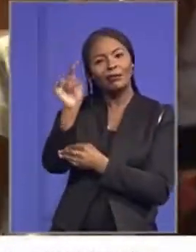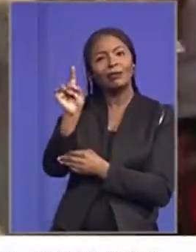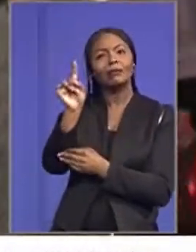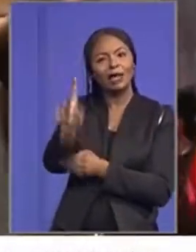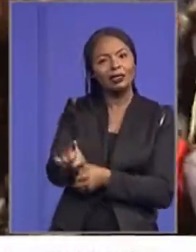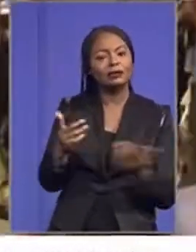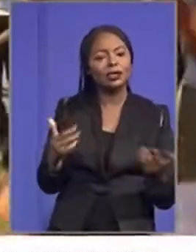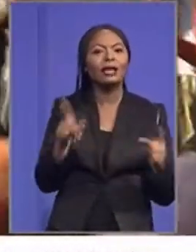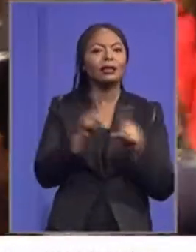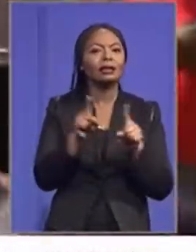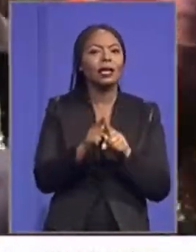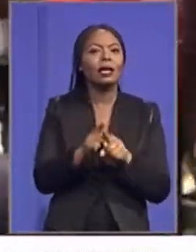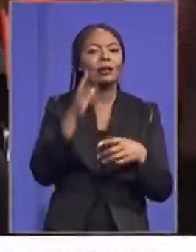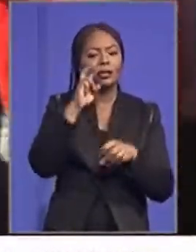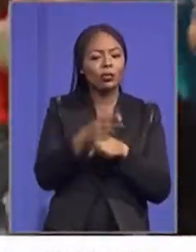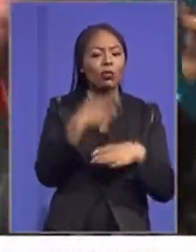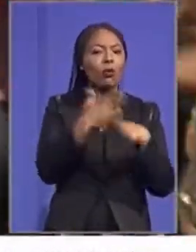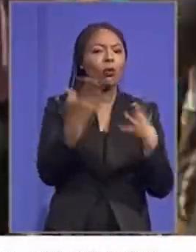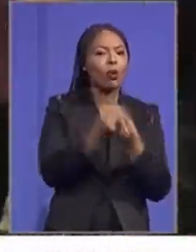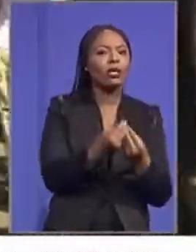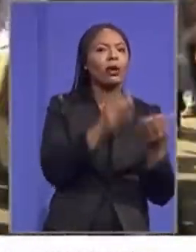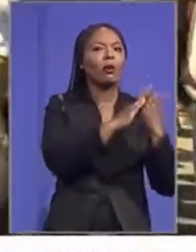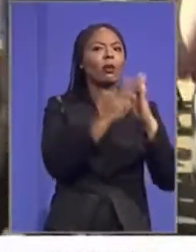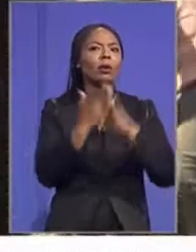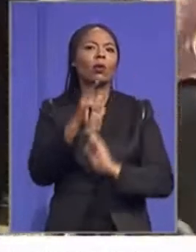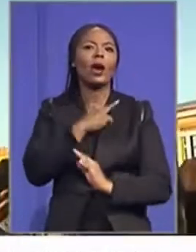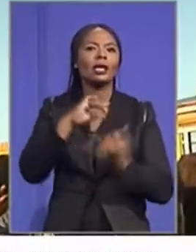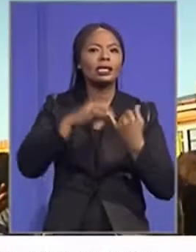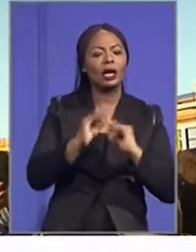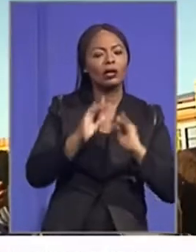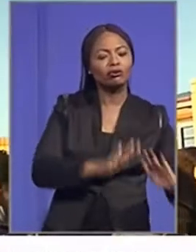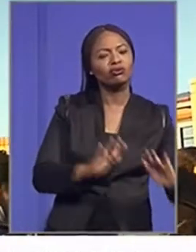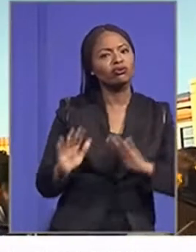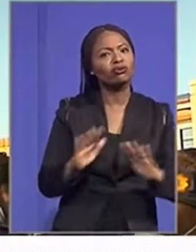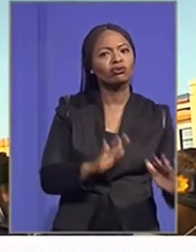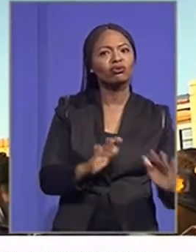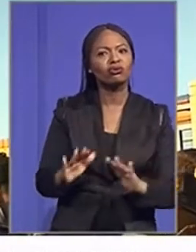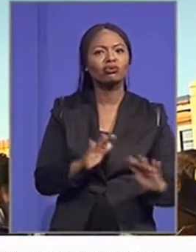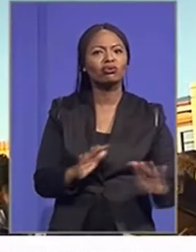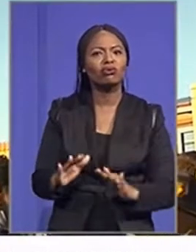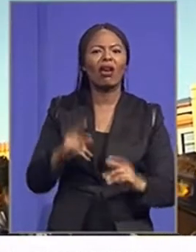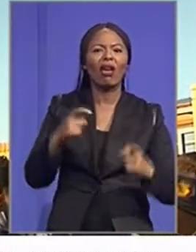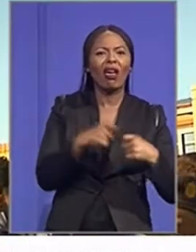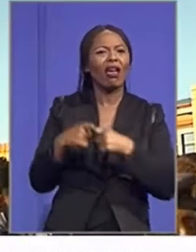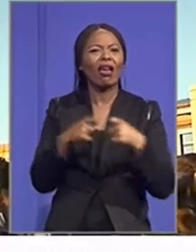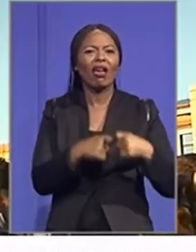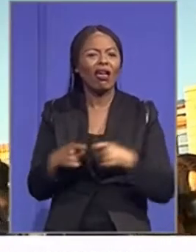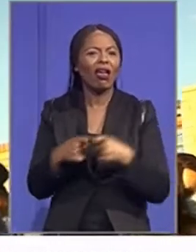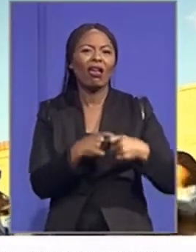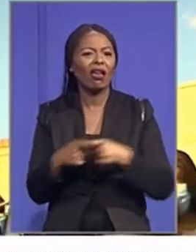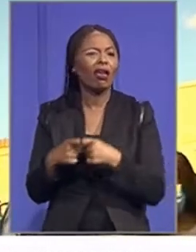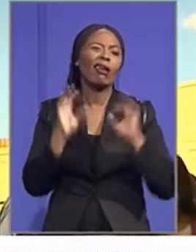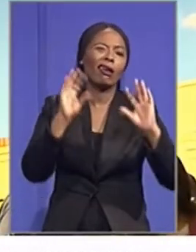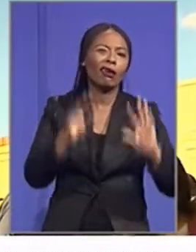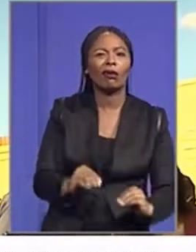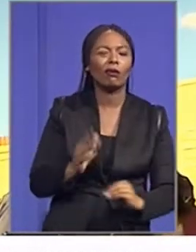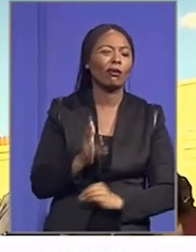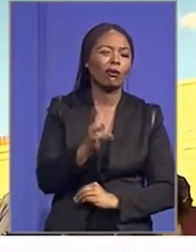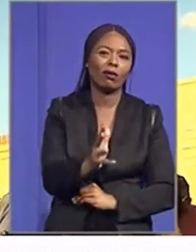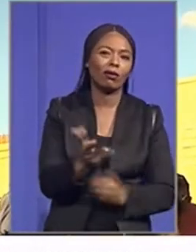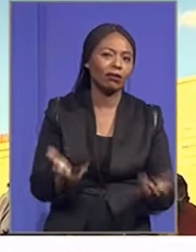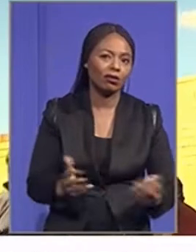e sebedisana le setjhaba e leng ho leka ho isa maemo ko tlase horeng maemo a e ko tlase. Se botlhokwa mme hona jwanong ga se